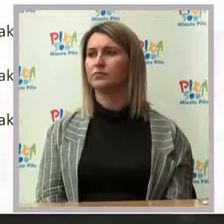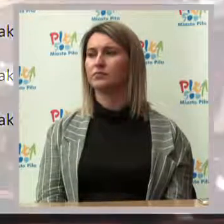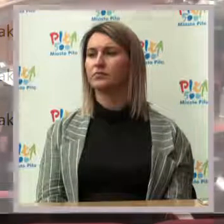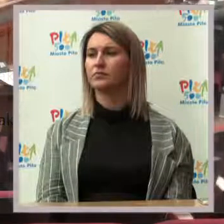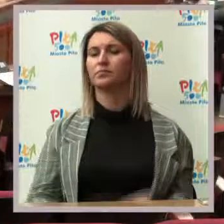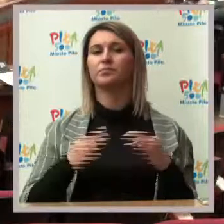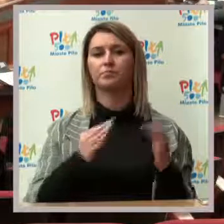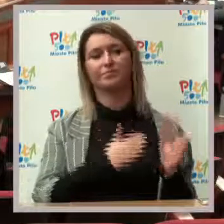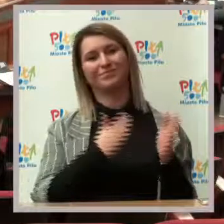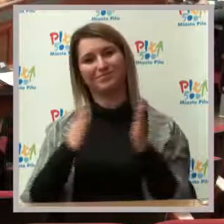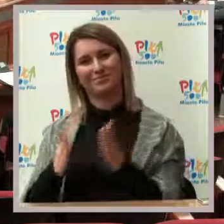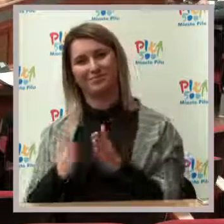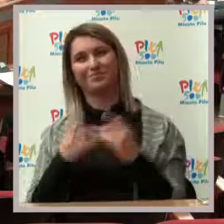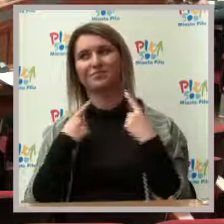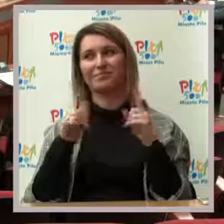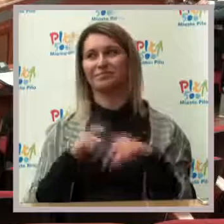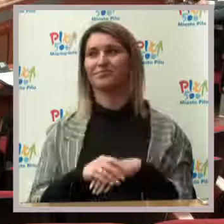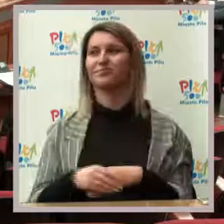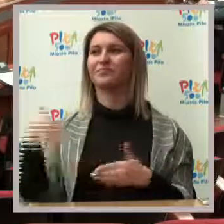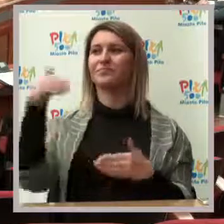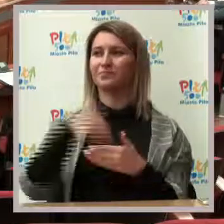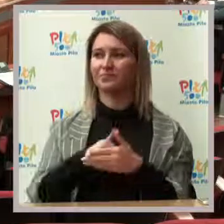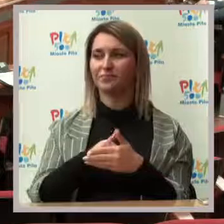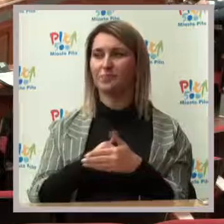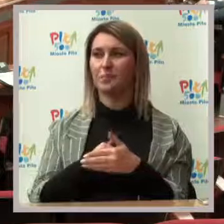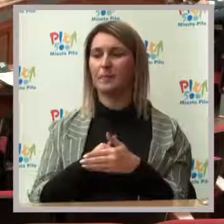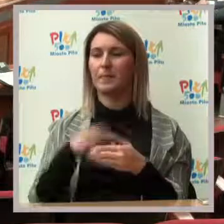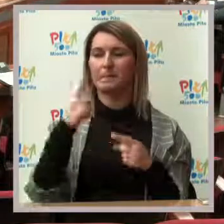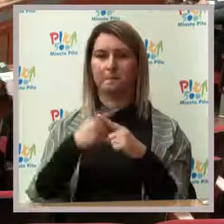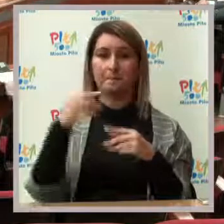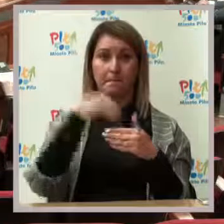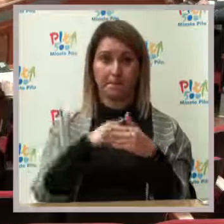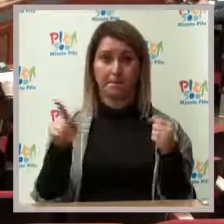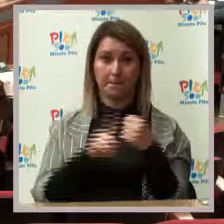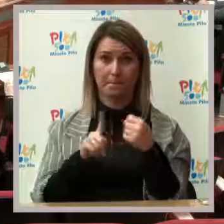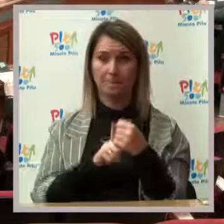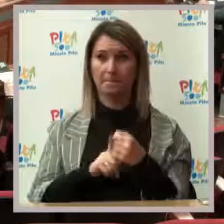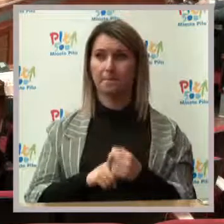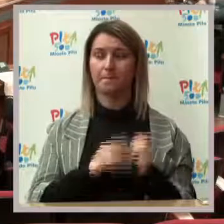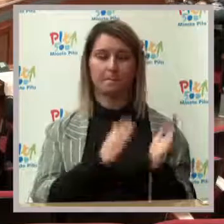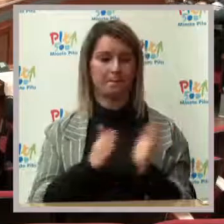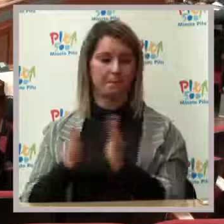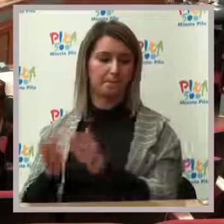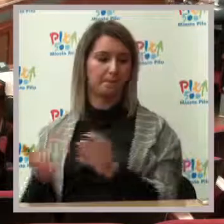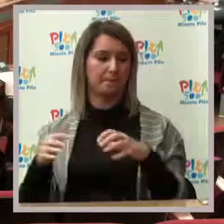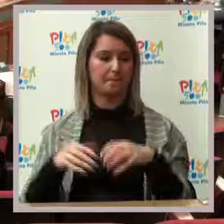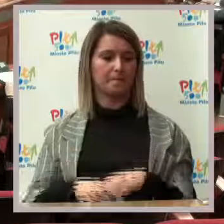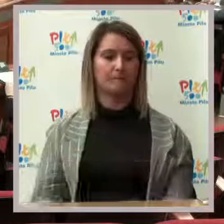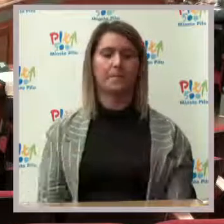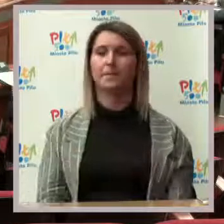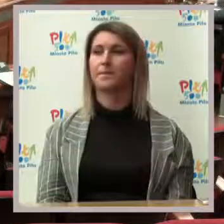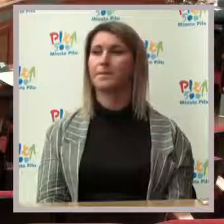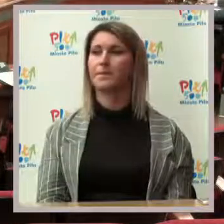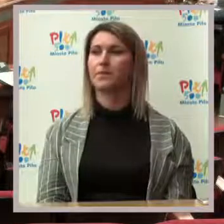Państwa, przystępujemy do głosowania w sprawie wprowadzenia punktu do porządku obrad, druk numer 42. Proszę